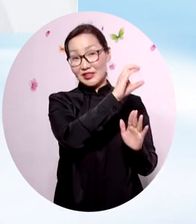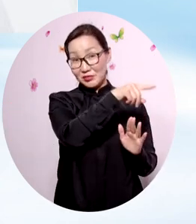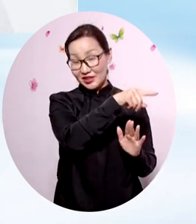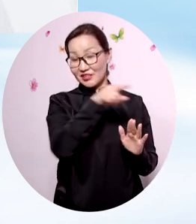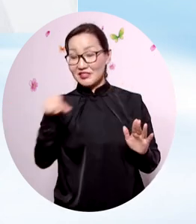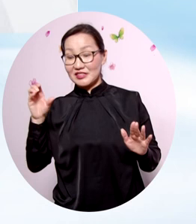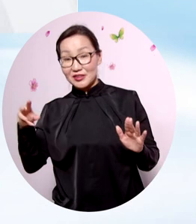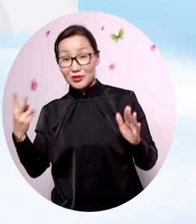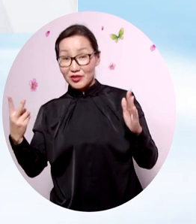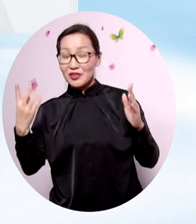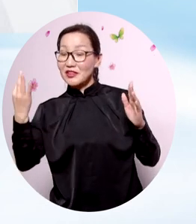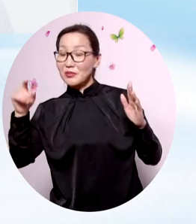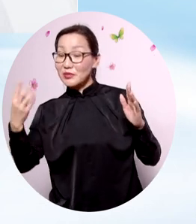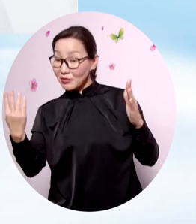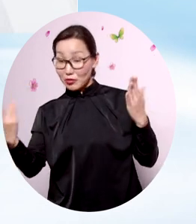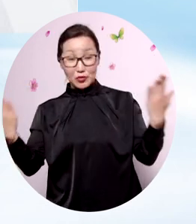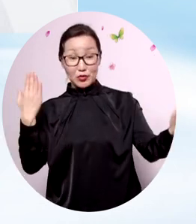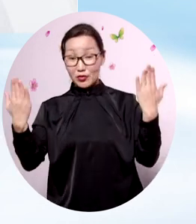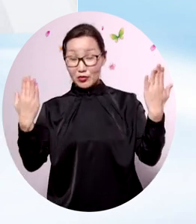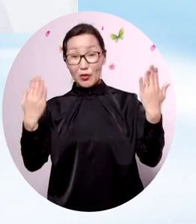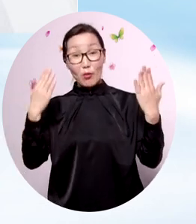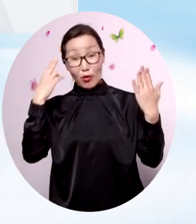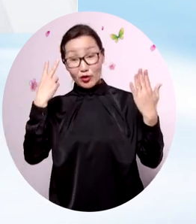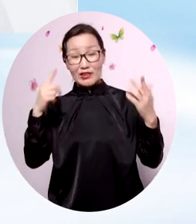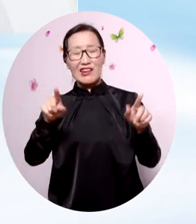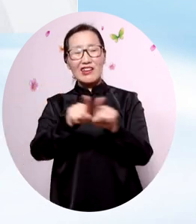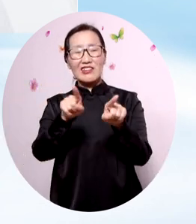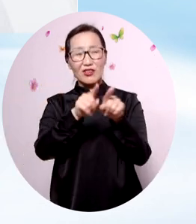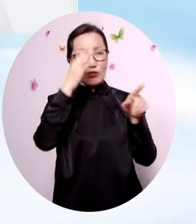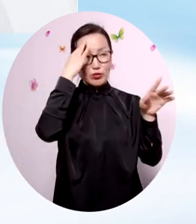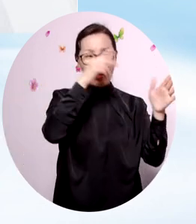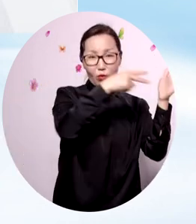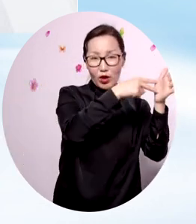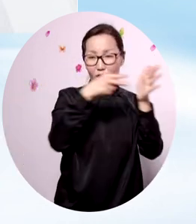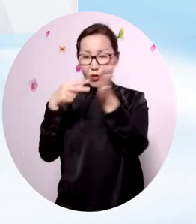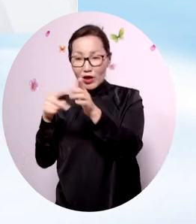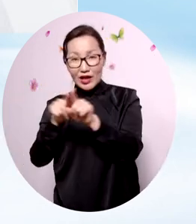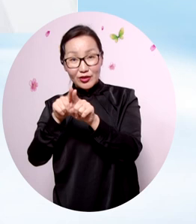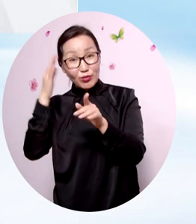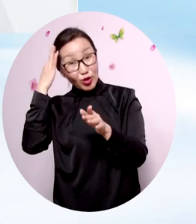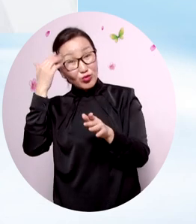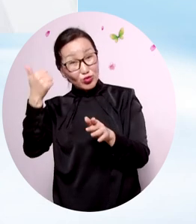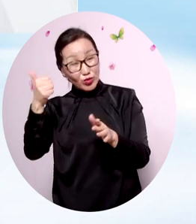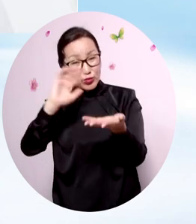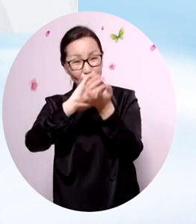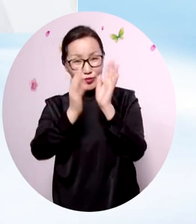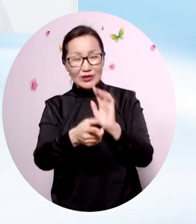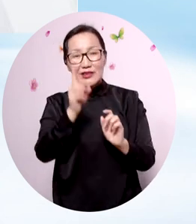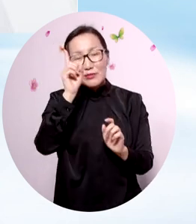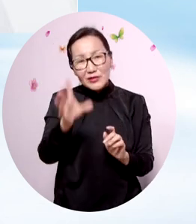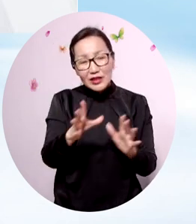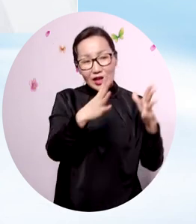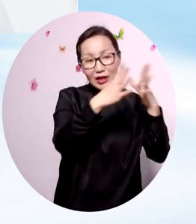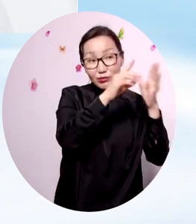нь 24.8 см байна. Бодолт маань яг адилхан хийгдэж байна. Ганцхан